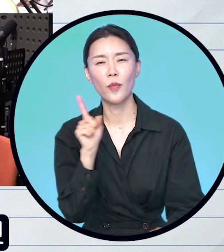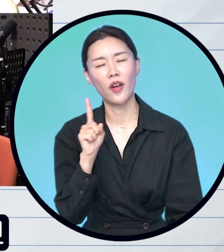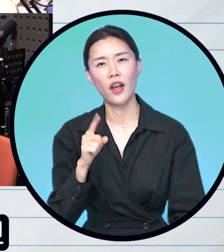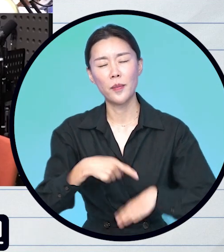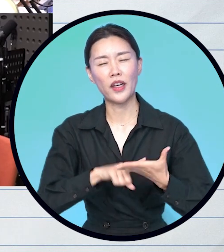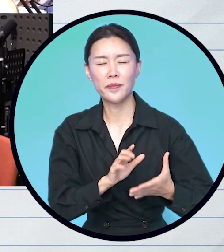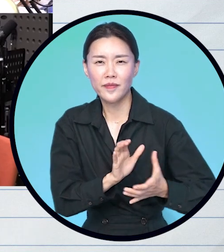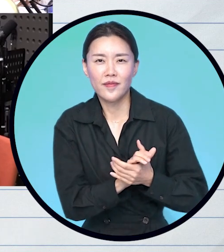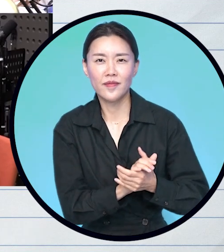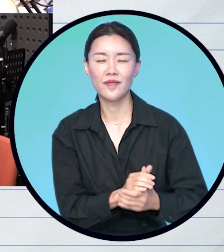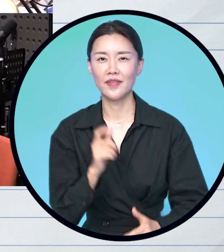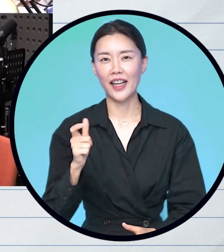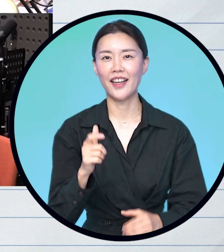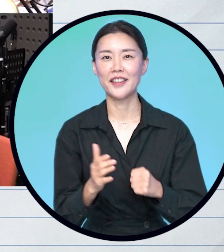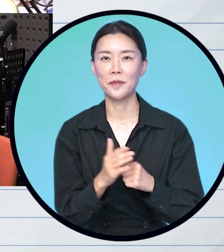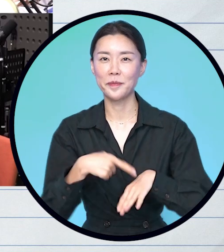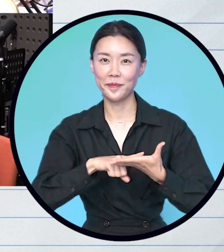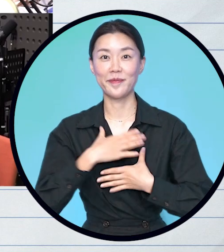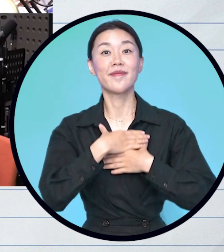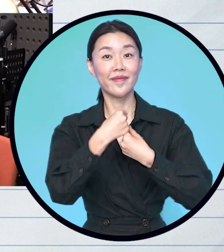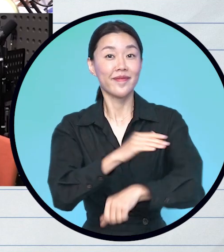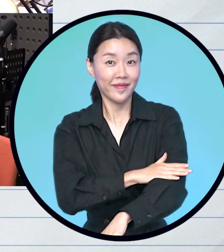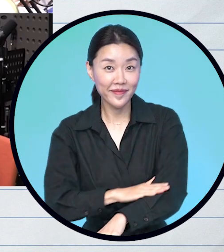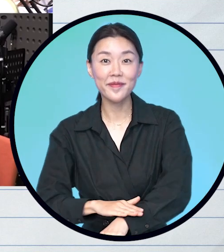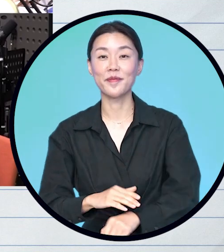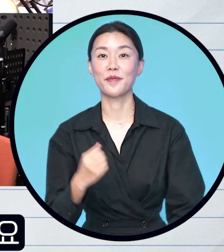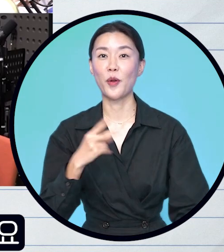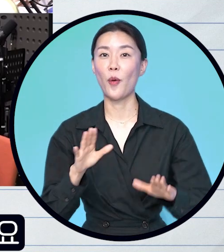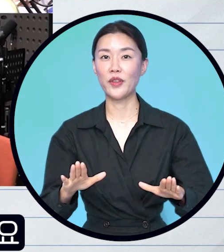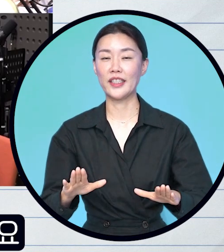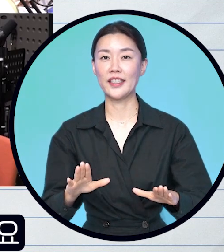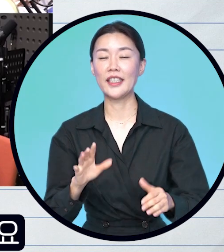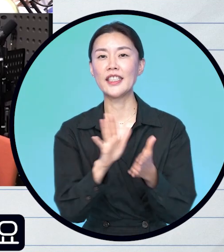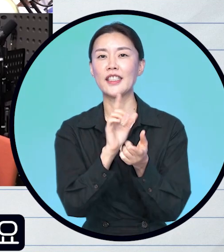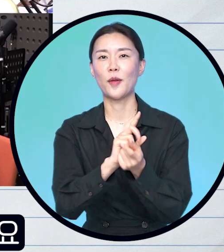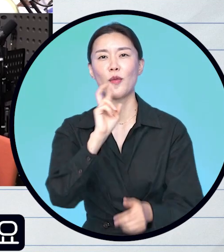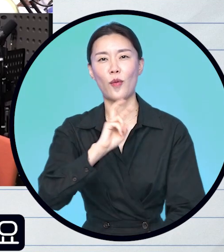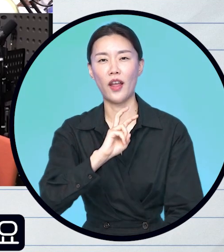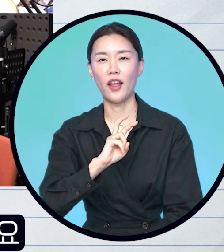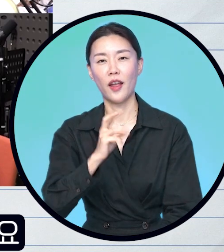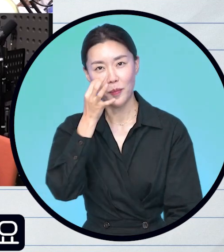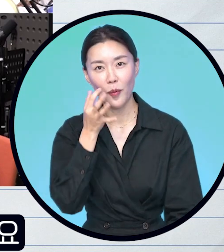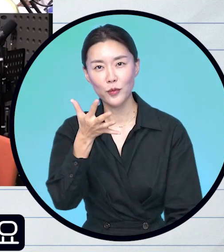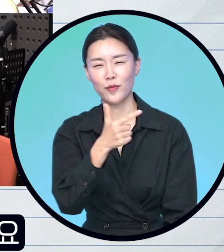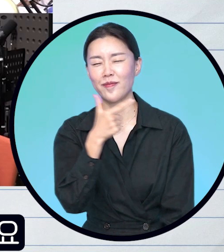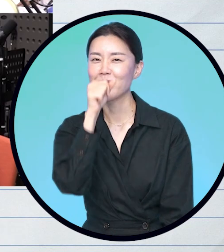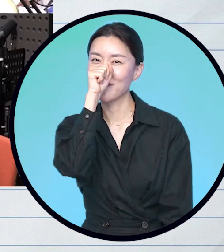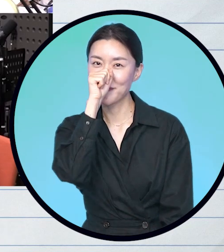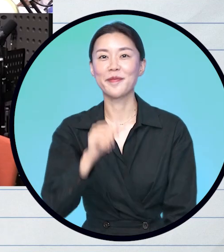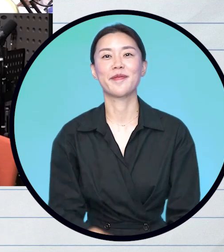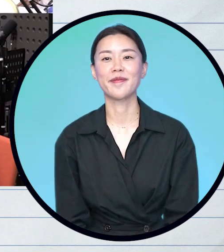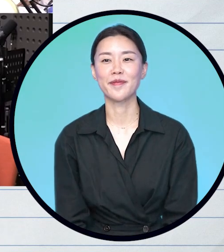엄청 쌓여가지고 내적 친밀감. 네, 너무 편했던 것 같고 너무 또 좋아요. 오늘도 라이브로 되게 잘 들려드릴 수 있어서 좋았던 것 같아요.